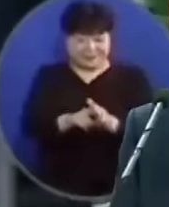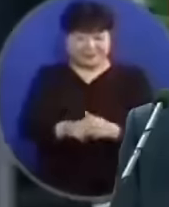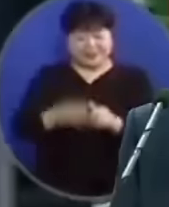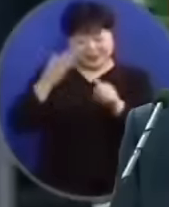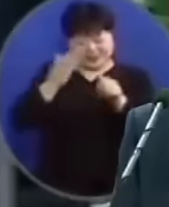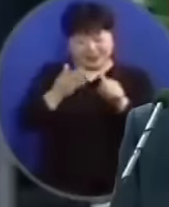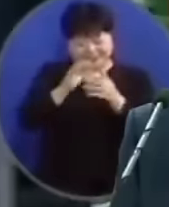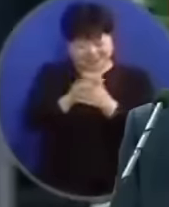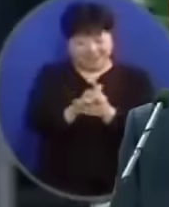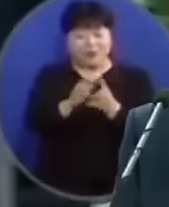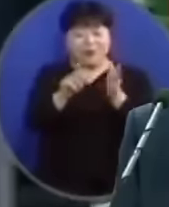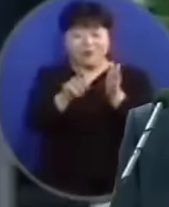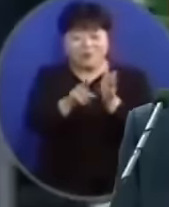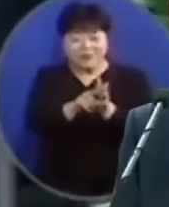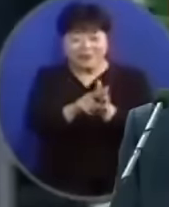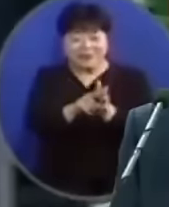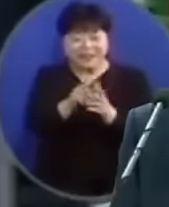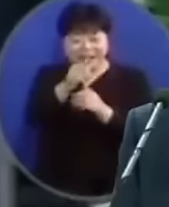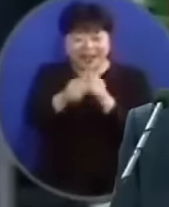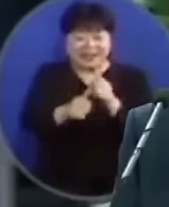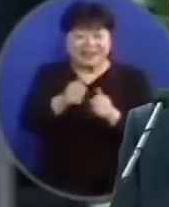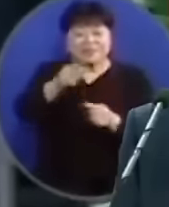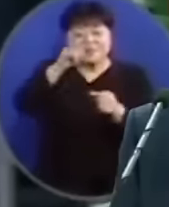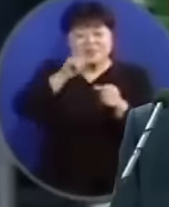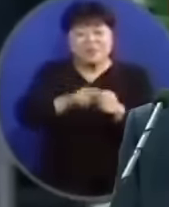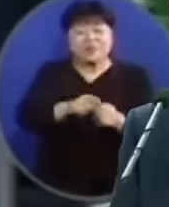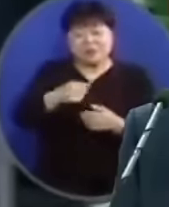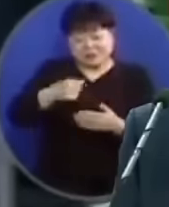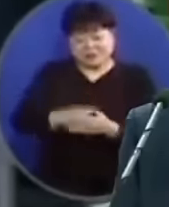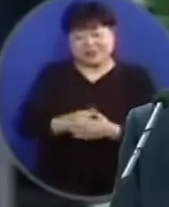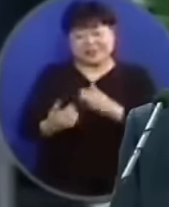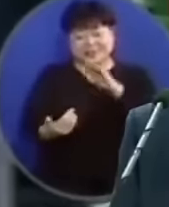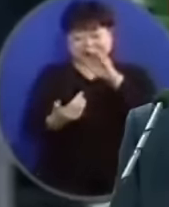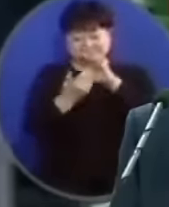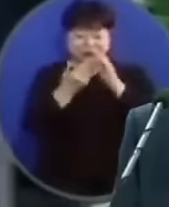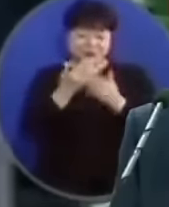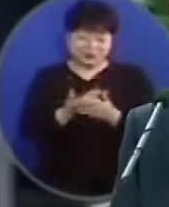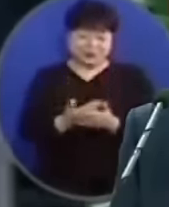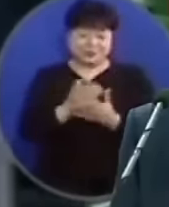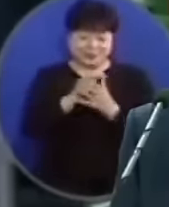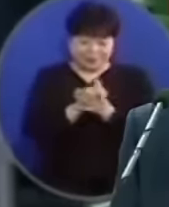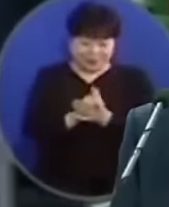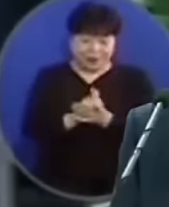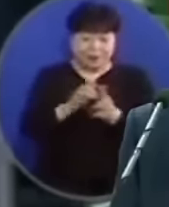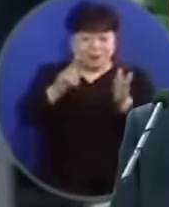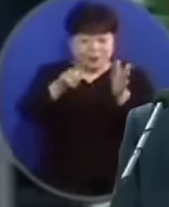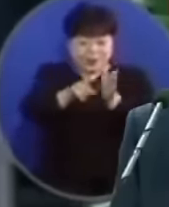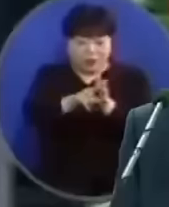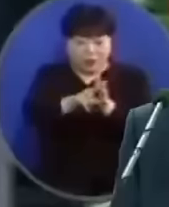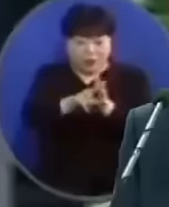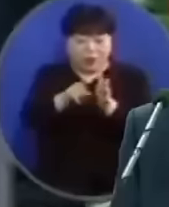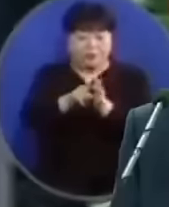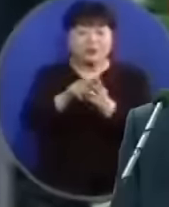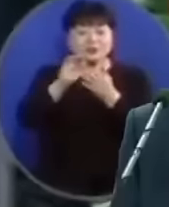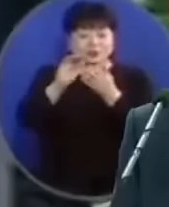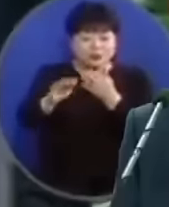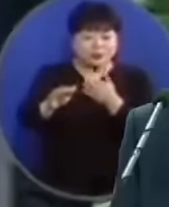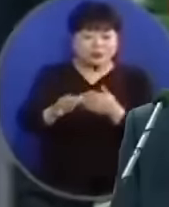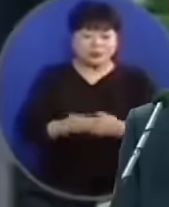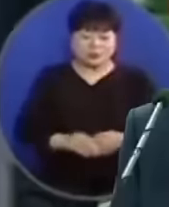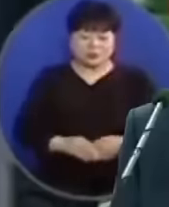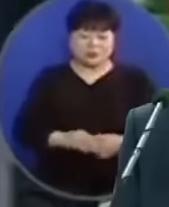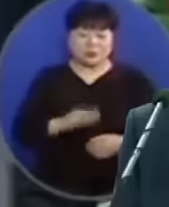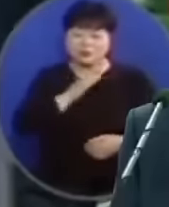간절히 기도하고 믿어야 되는 것입니다. 하나님 내가 목표를 정했으니 이루어 주시옵소서 기도하면서 믿고